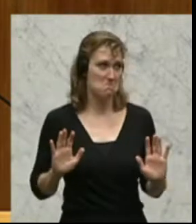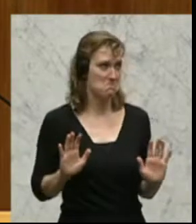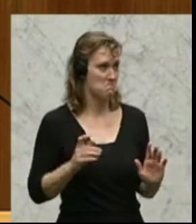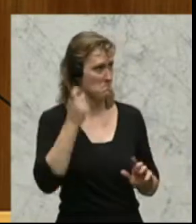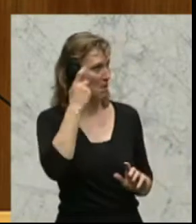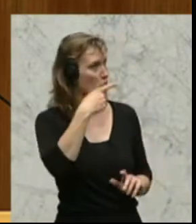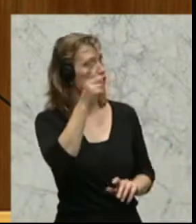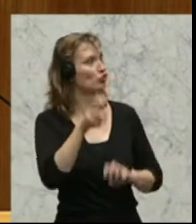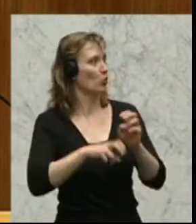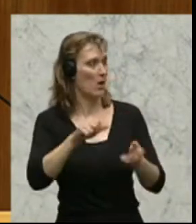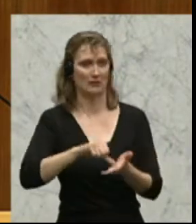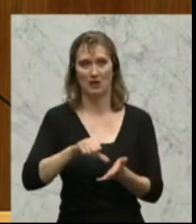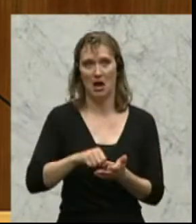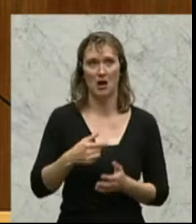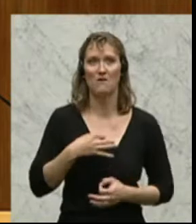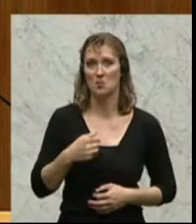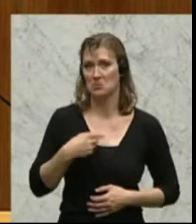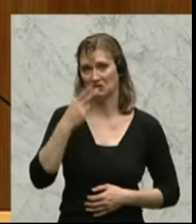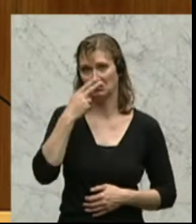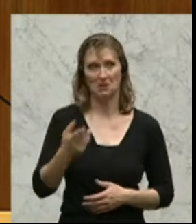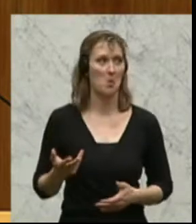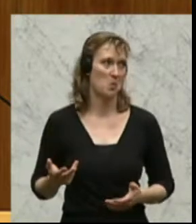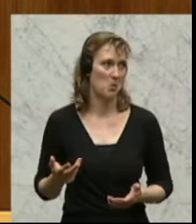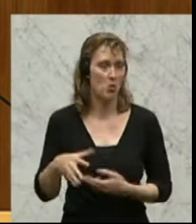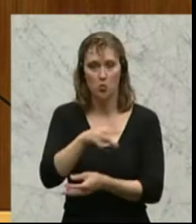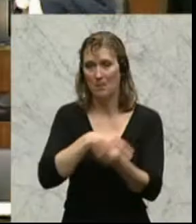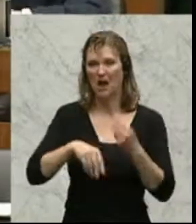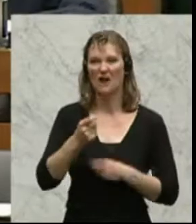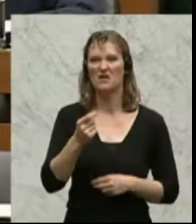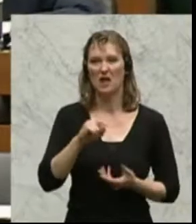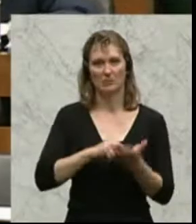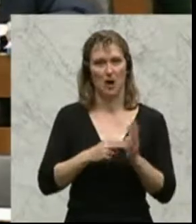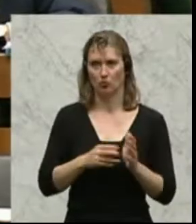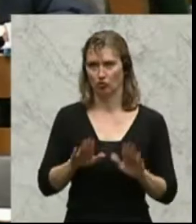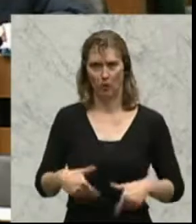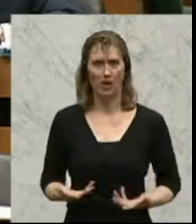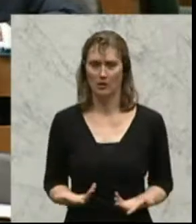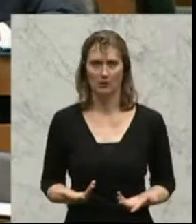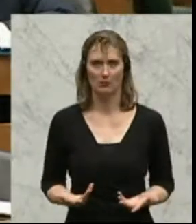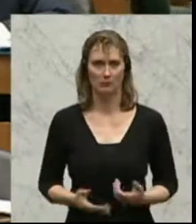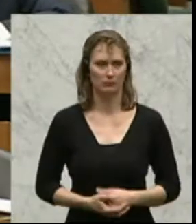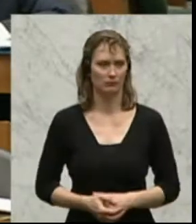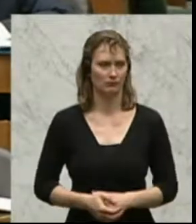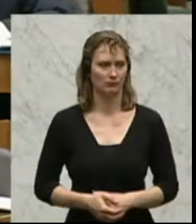Meinung nach ein ziemlich befremdlicher Umgang mit der Finanzplanung unseres Landes.